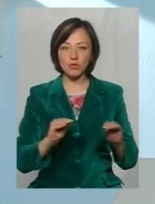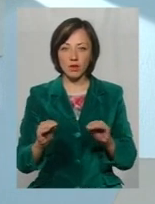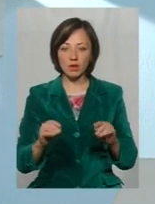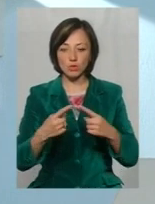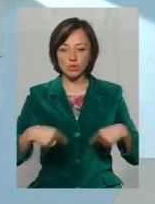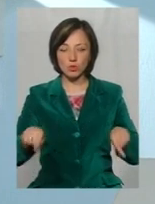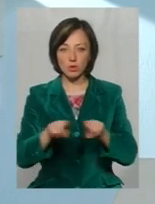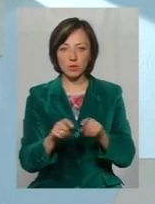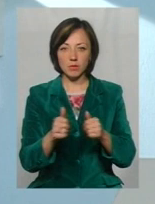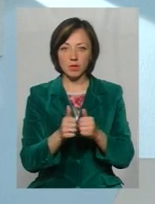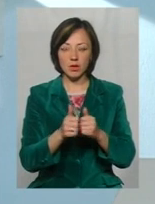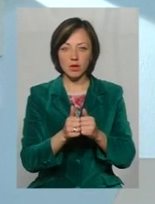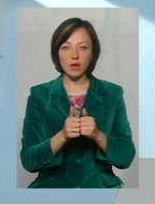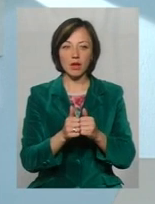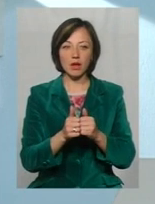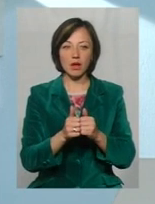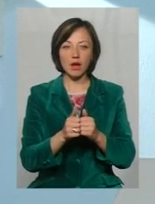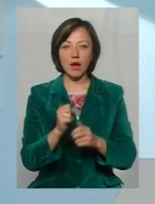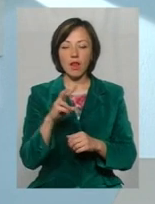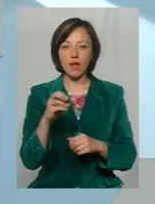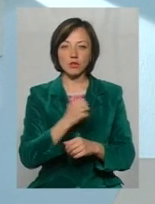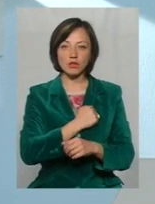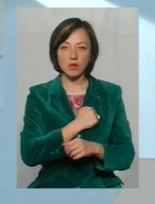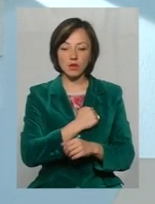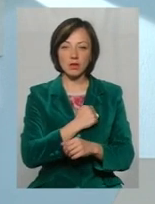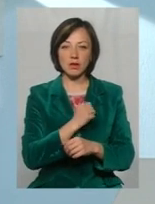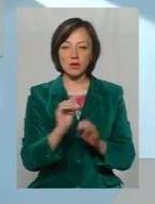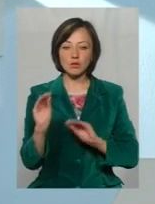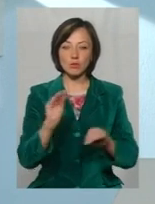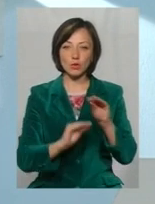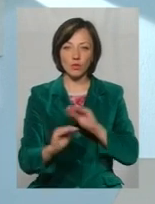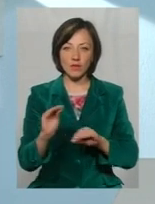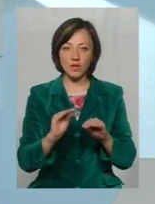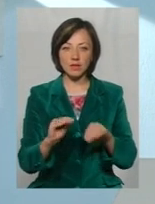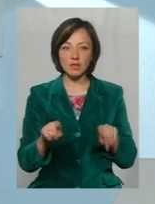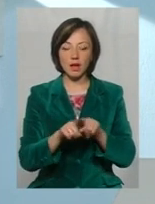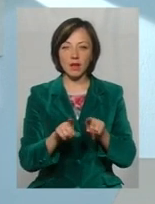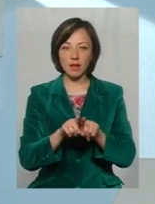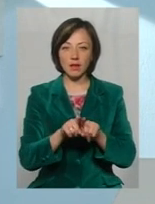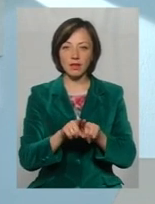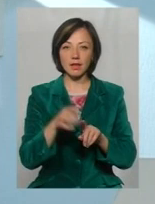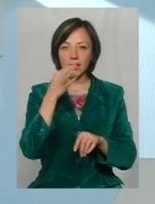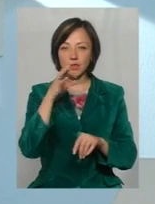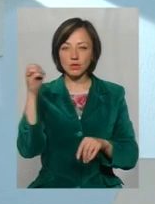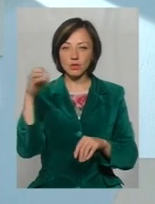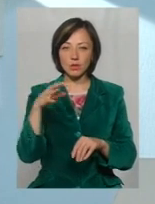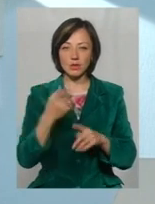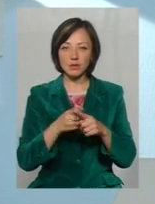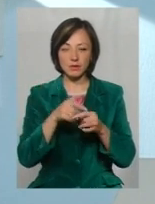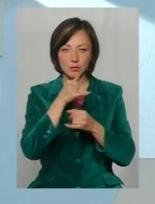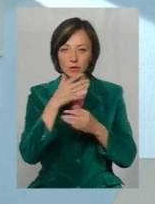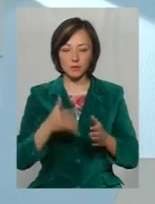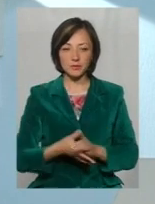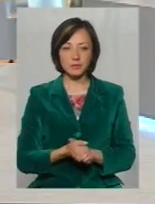зони навколо нього. Зону облаштували, але, на жаль, змонтувати такий соняк з світодіодним панелем не